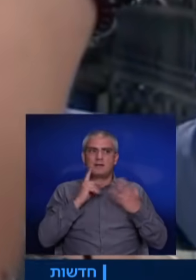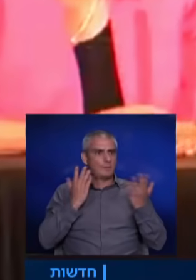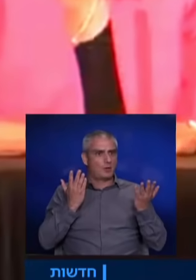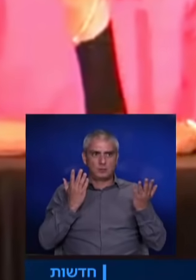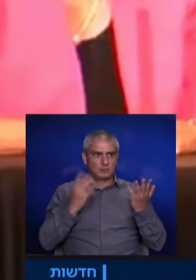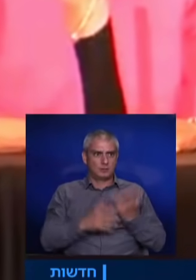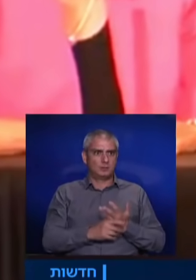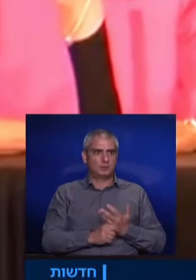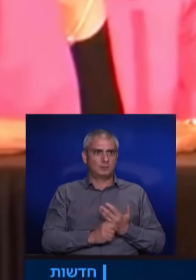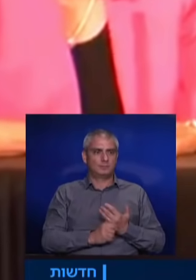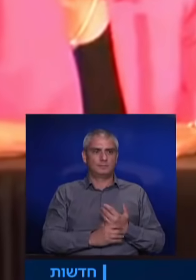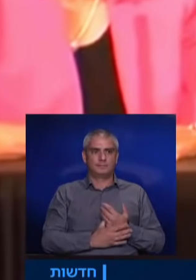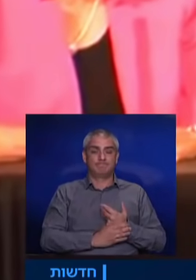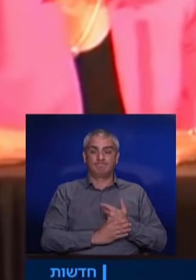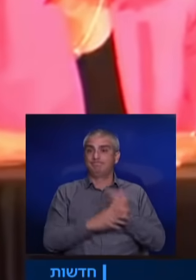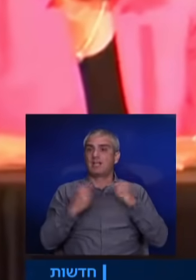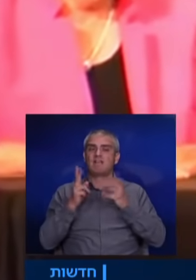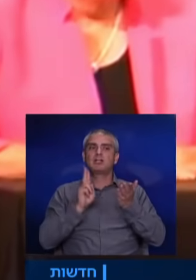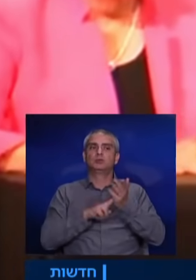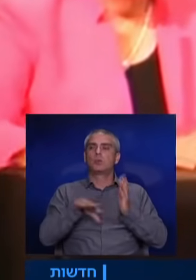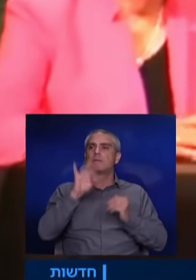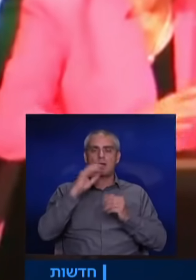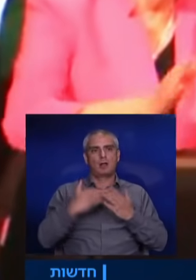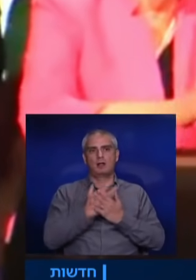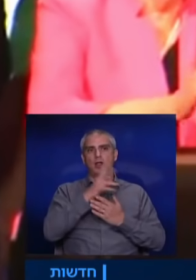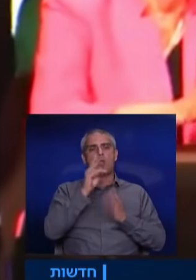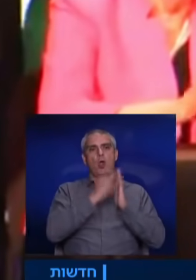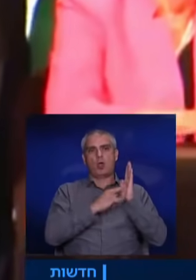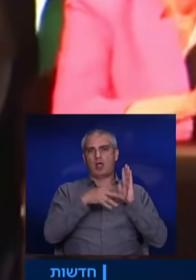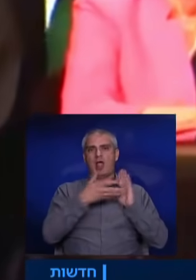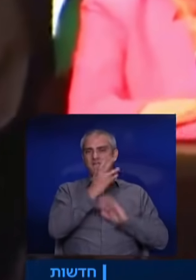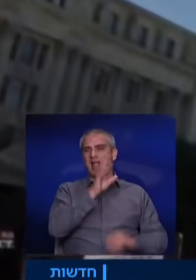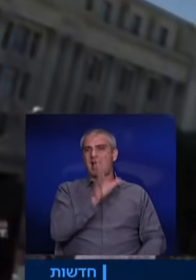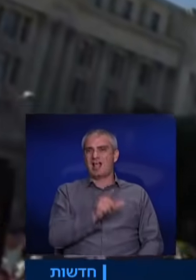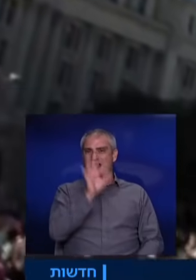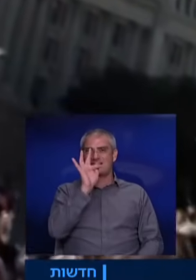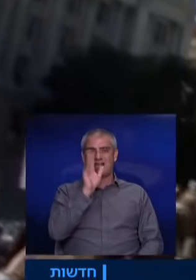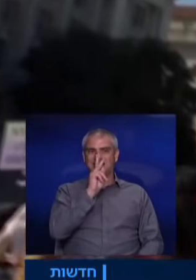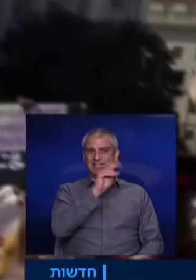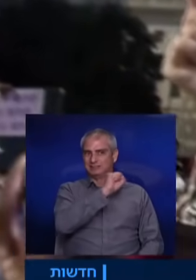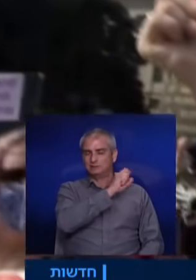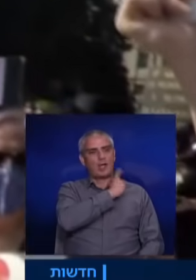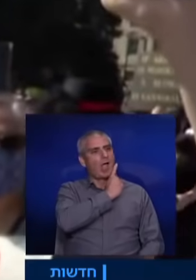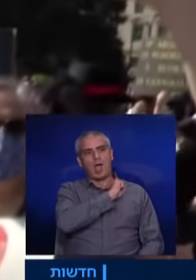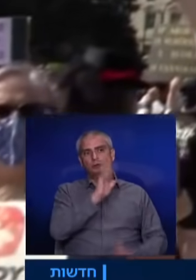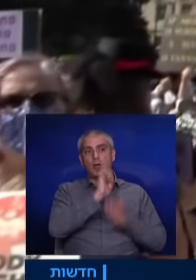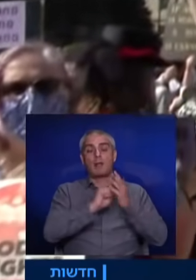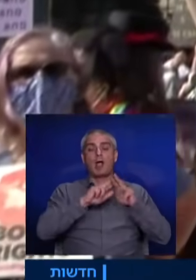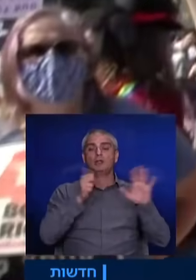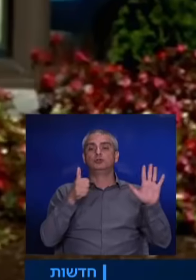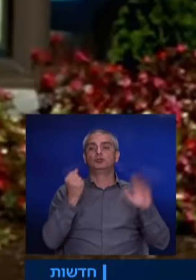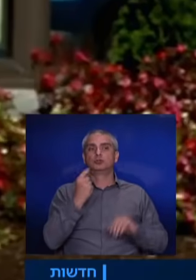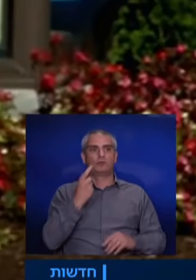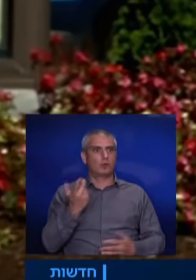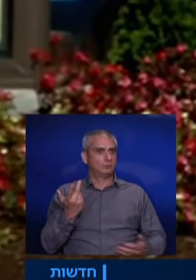in danger. הקרב על זכות הבחירה התחדש סביב החוק שעבר בטקסס ולמעשה אוסר על הפלה אחרי 6 שבועות. Most